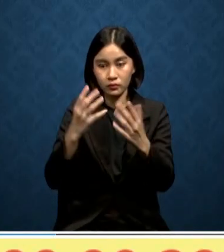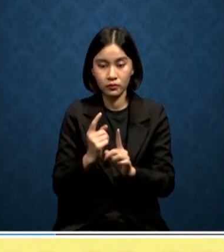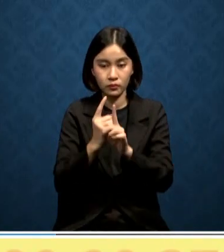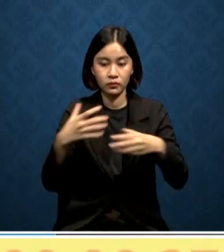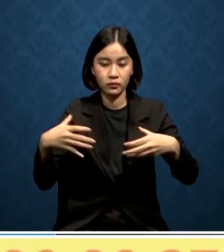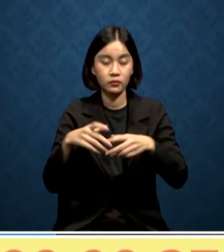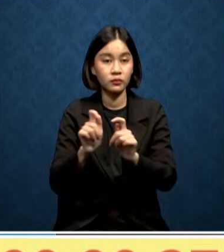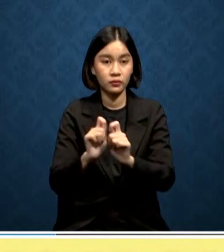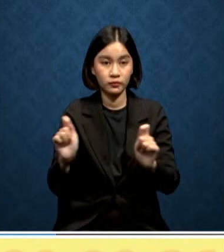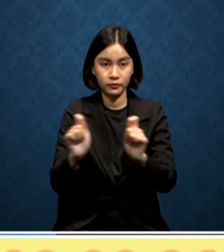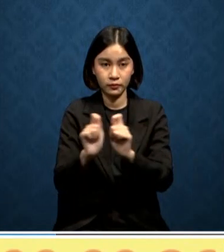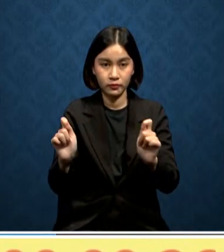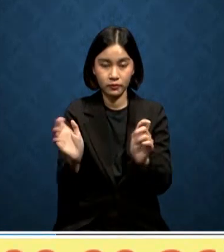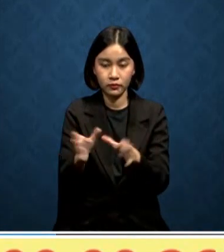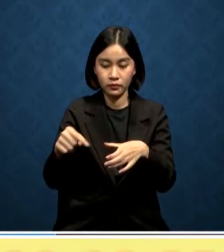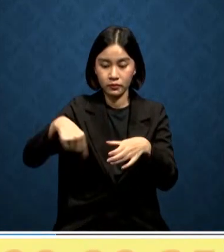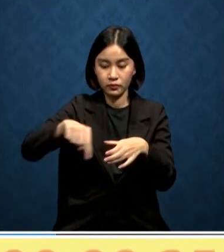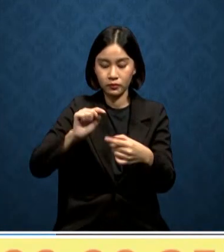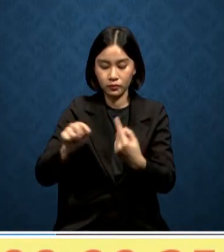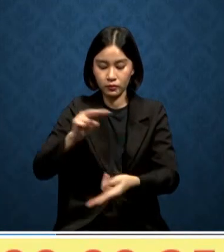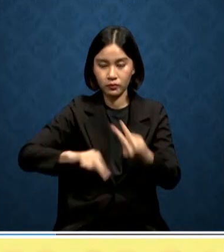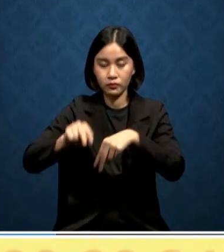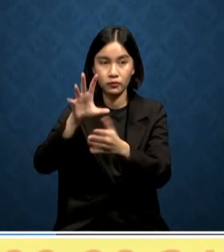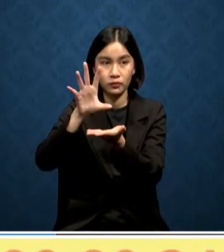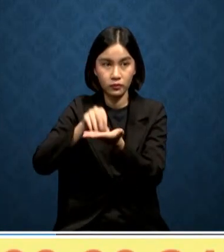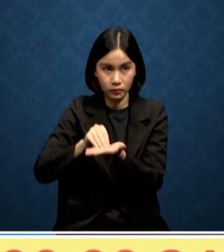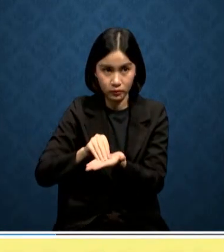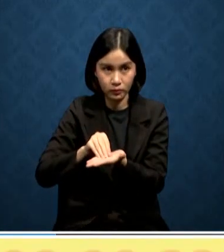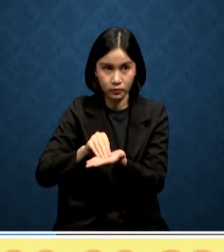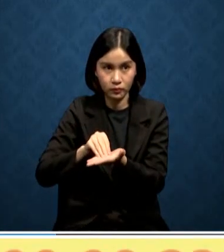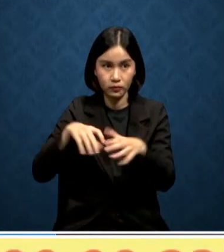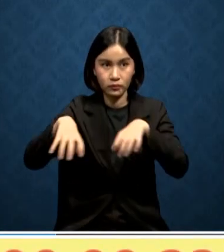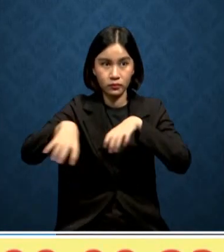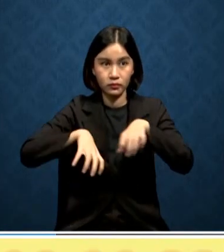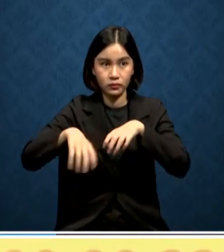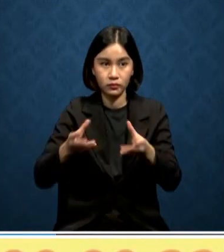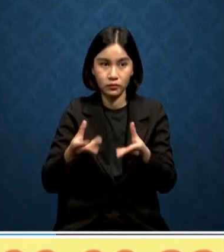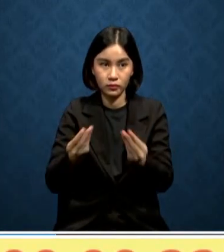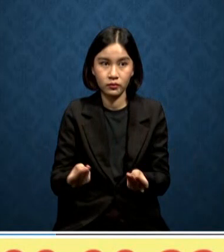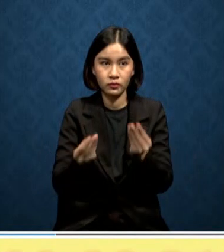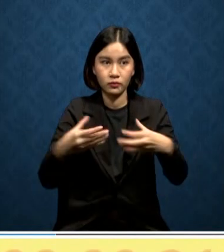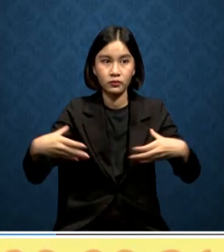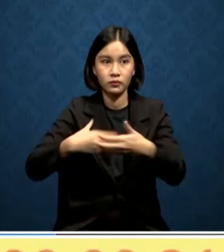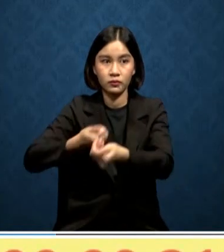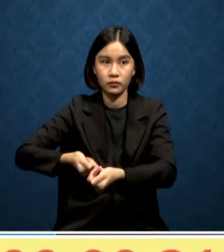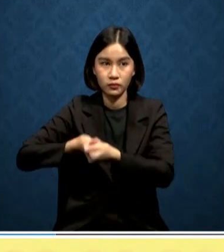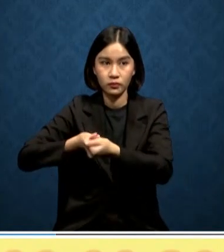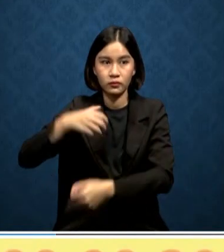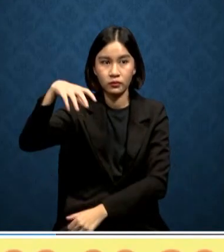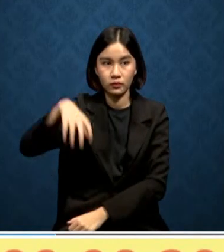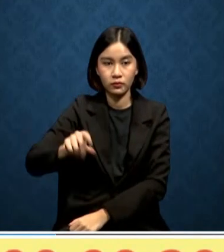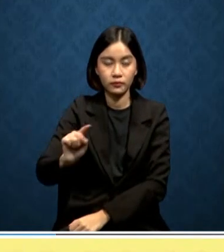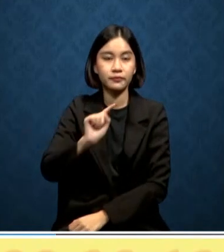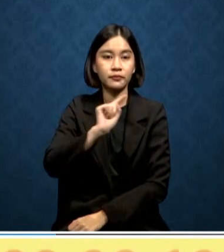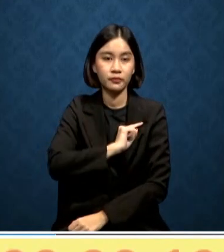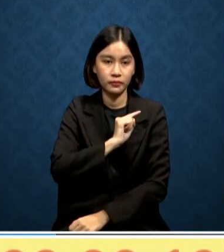กรรมการคณะหนึ่งในการสำรวจพื้นที่จัดสรรที่ดินให้กับเกษตรกรหน่วยงานนี้มีบทบาทส